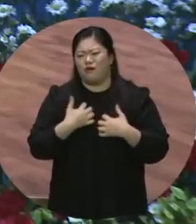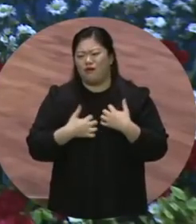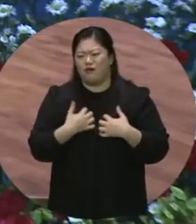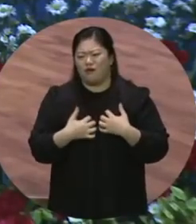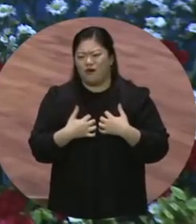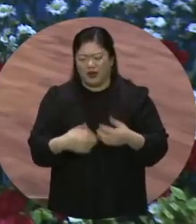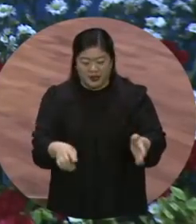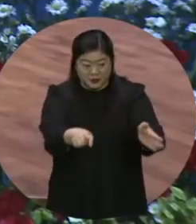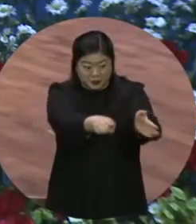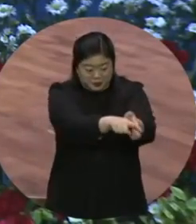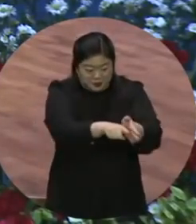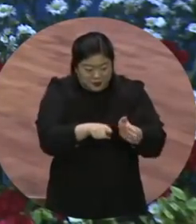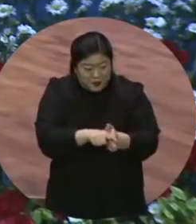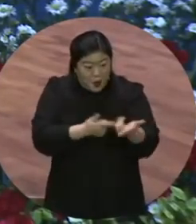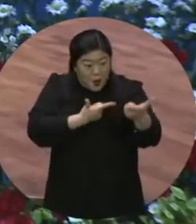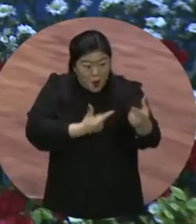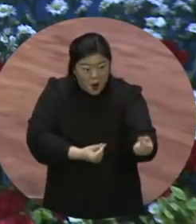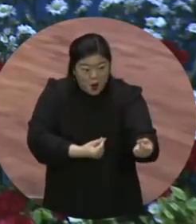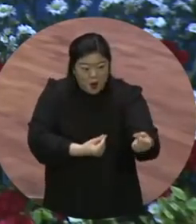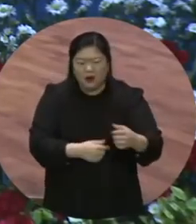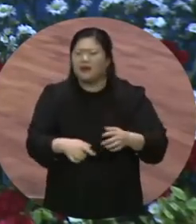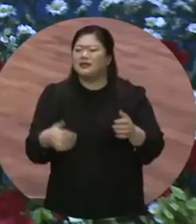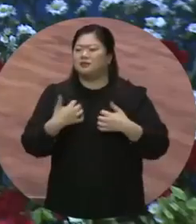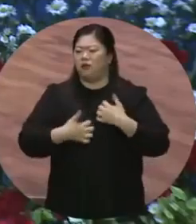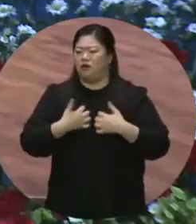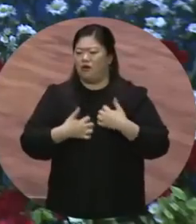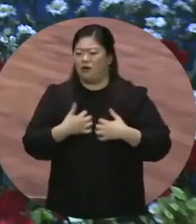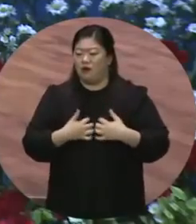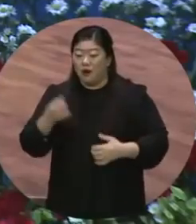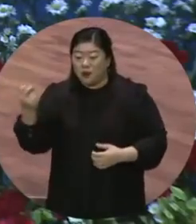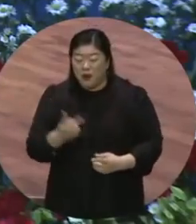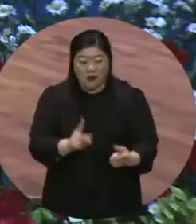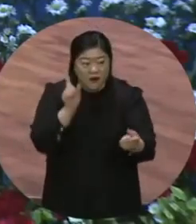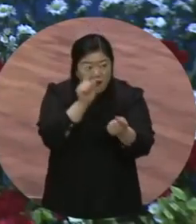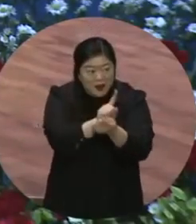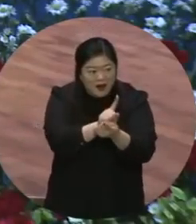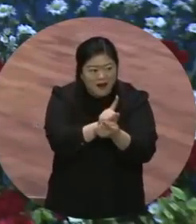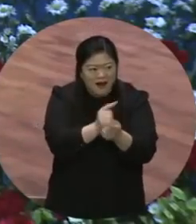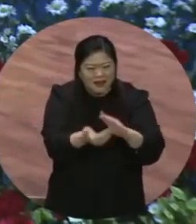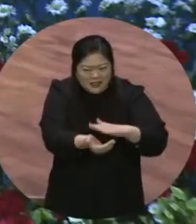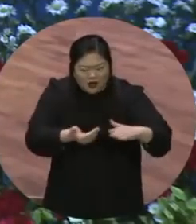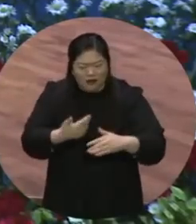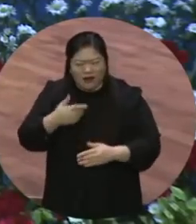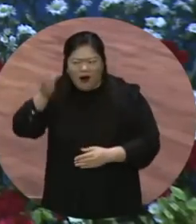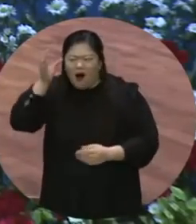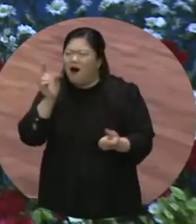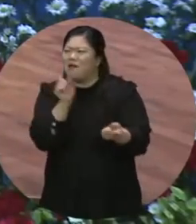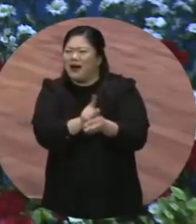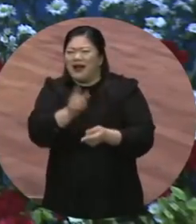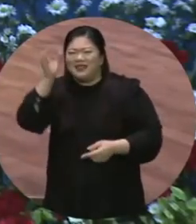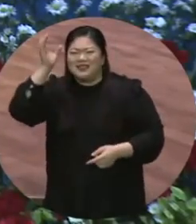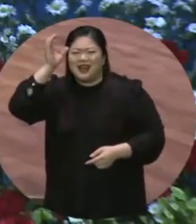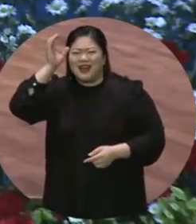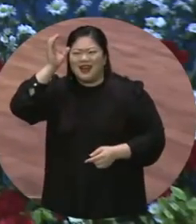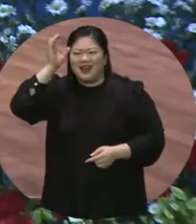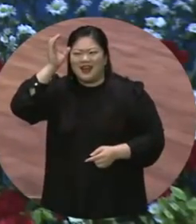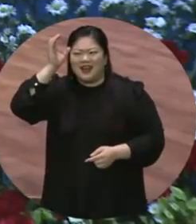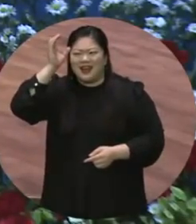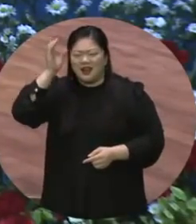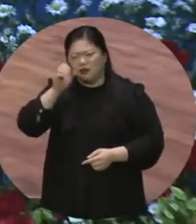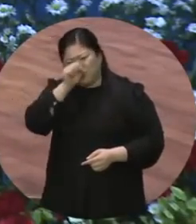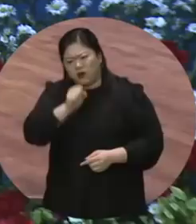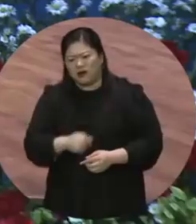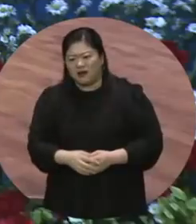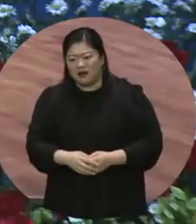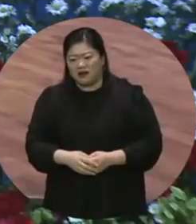특징이에요. 만나고 싶어. 만날 때마다 기쁘고 즐겁고 너무 신나. 그게